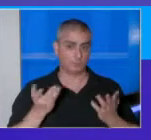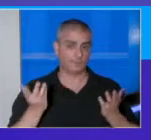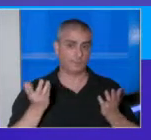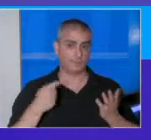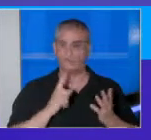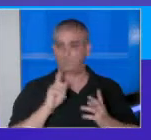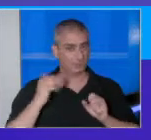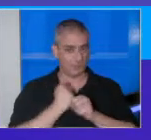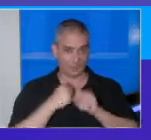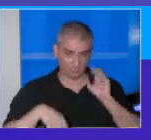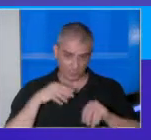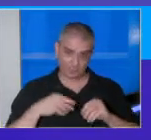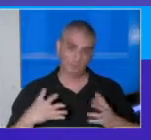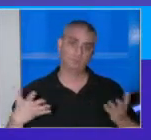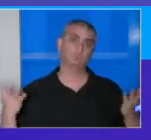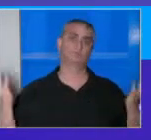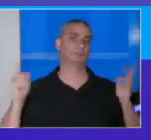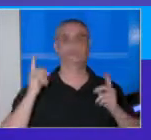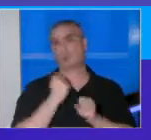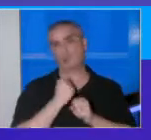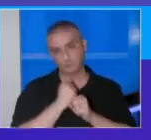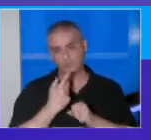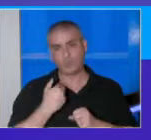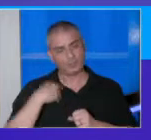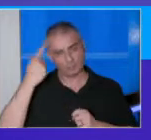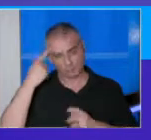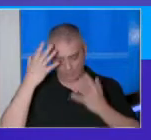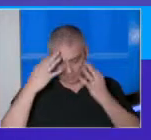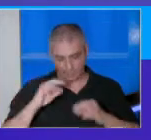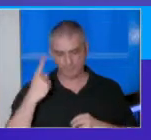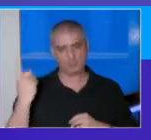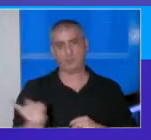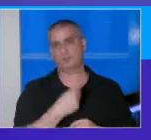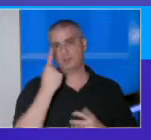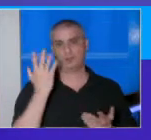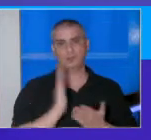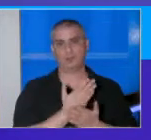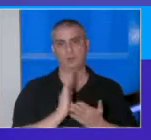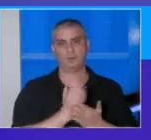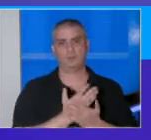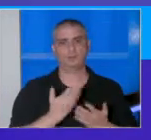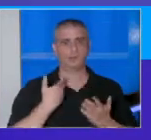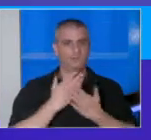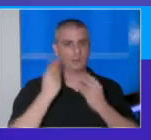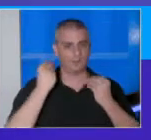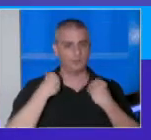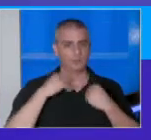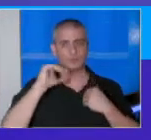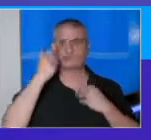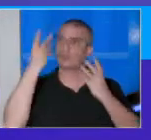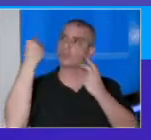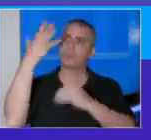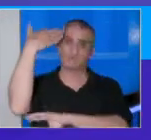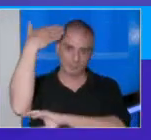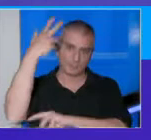היא שלא יתקיימו פריימריז, אז לא יתקיימו פריימריז, אנחנו נדע לכבד הכל. לימדו אותנו משהו שקודם טובת